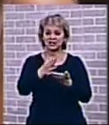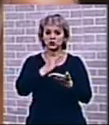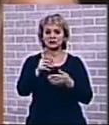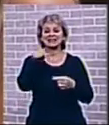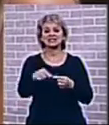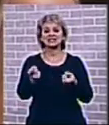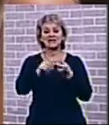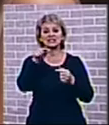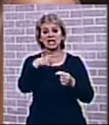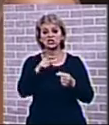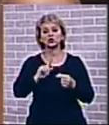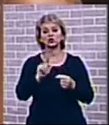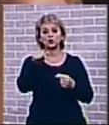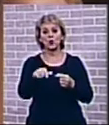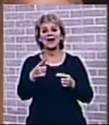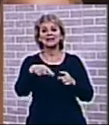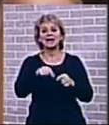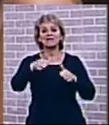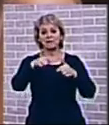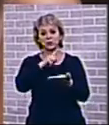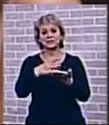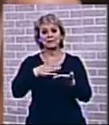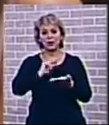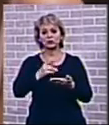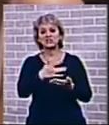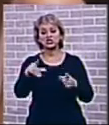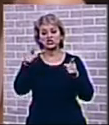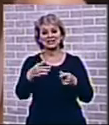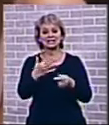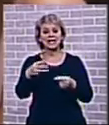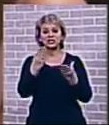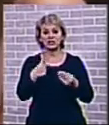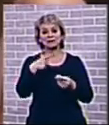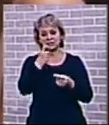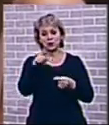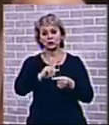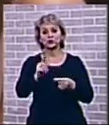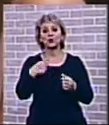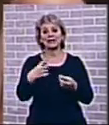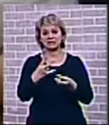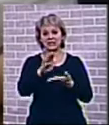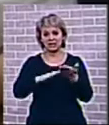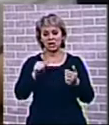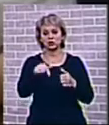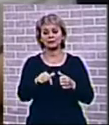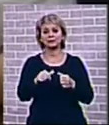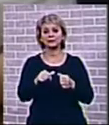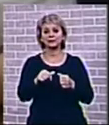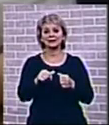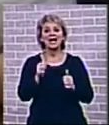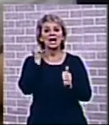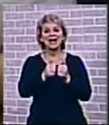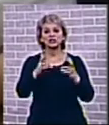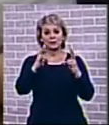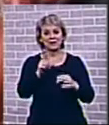все разъяснили и сказали, что над нашим вопросом работают. В течение нескольких дней нам уже сообщат, что нам делать дальше.